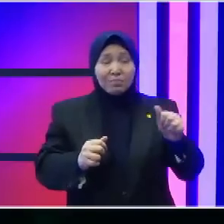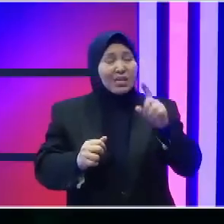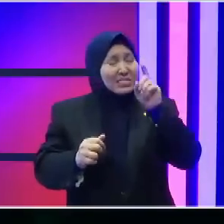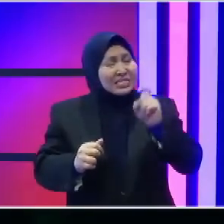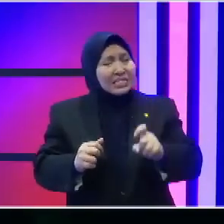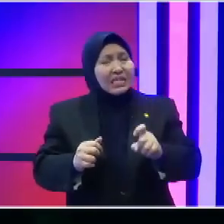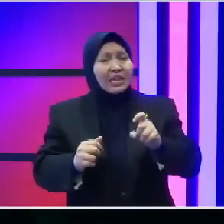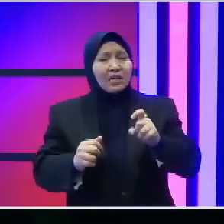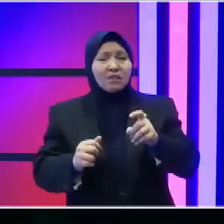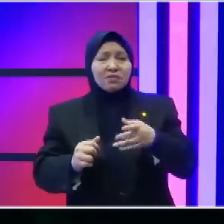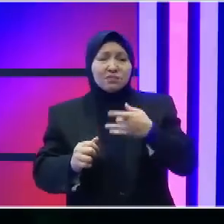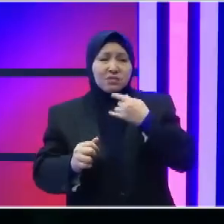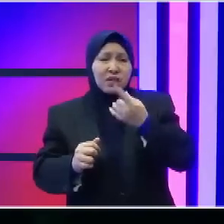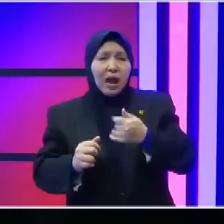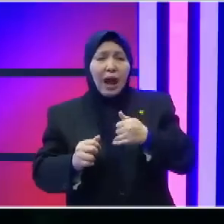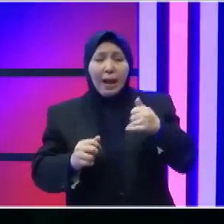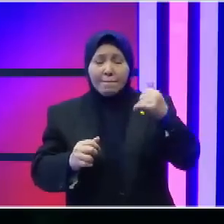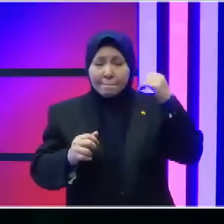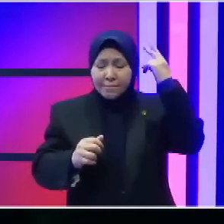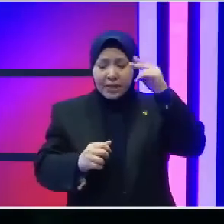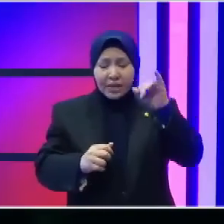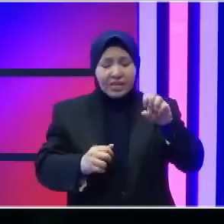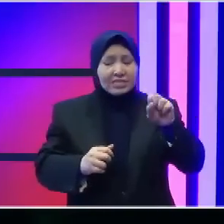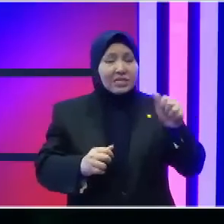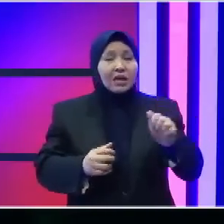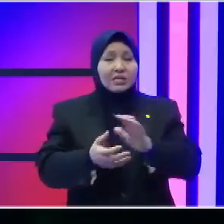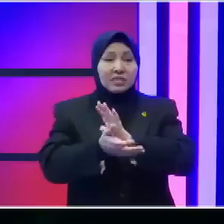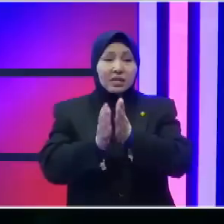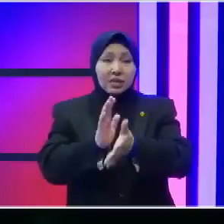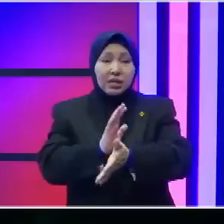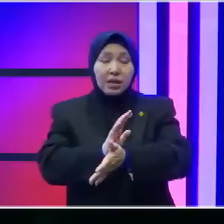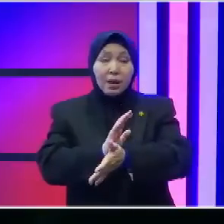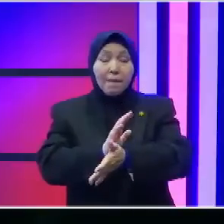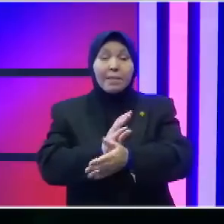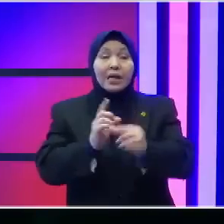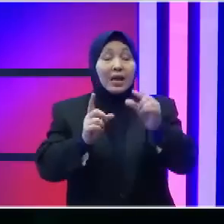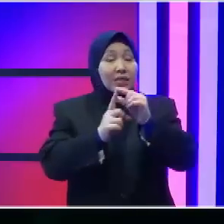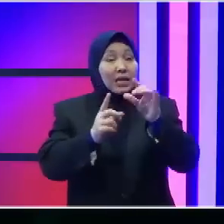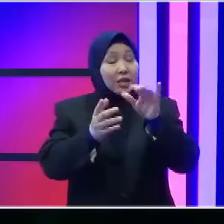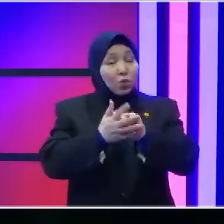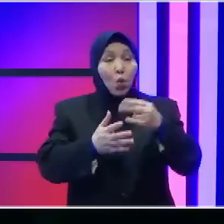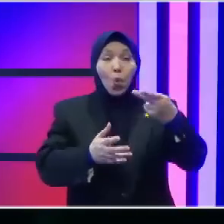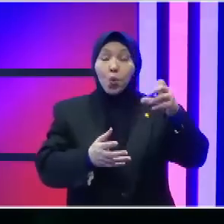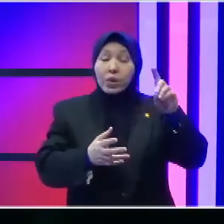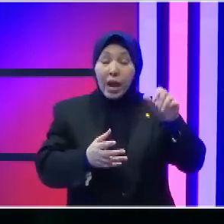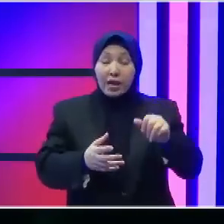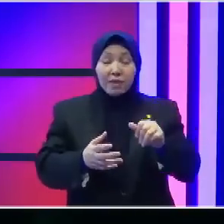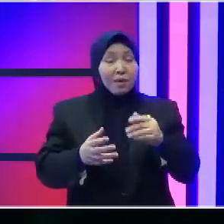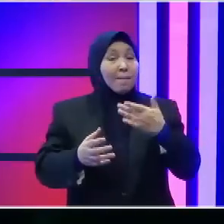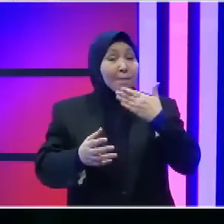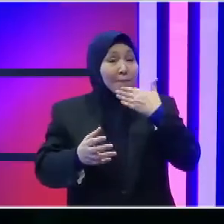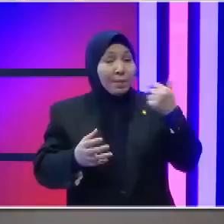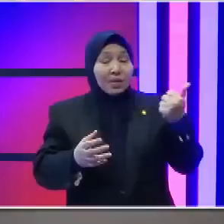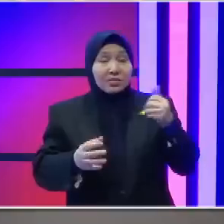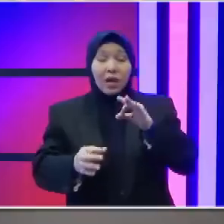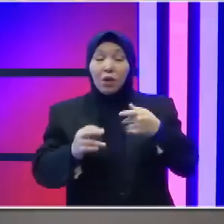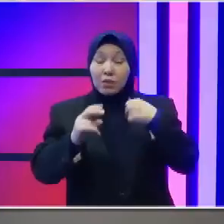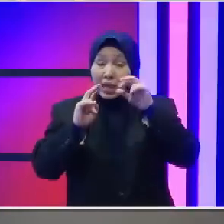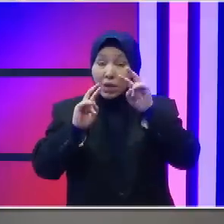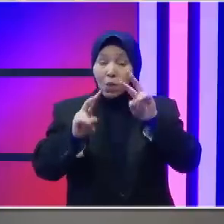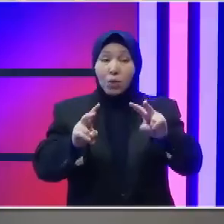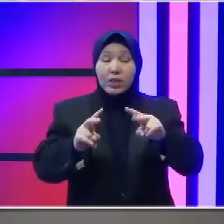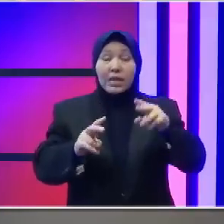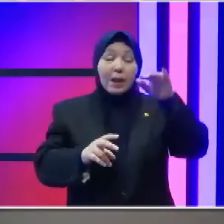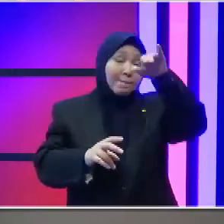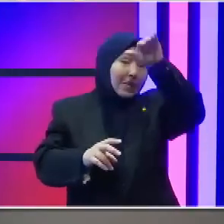pencipta Nabi Isa. Baik. Jadi perkataan wudda menarik kita perhatikan, Ustaz, ya. Ustaz, kalau katakan Ustaz di